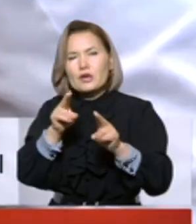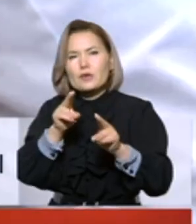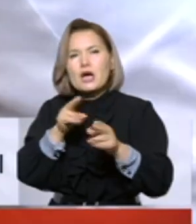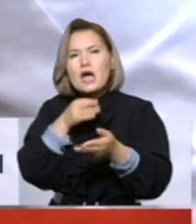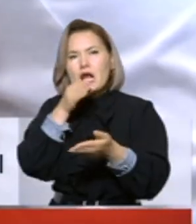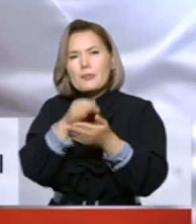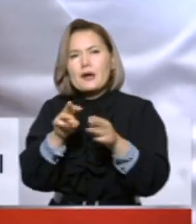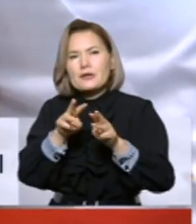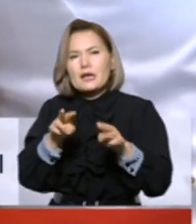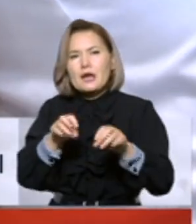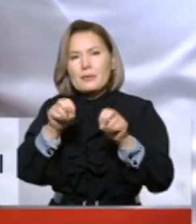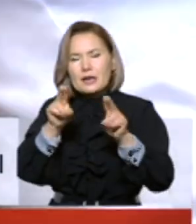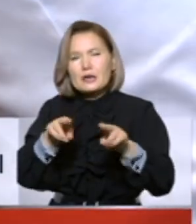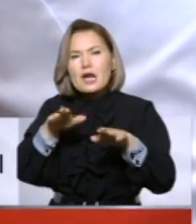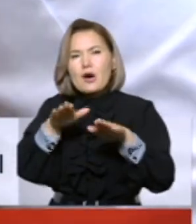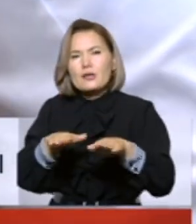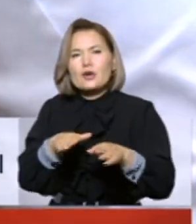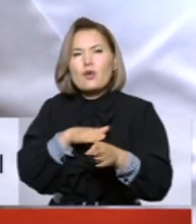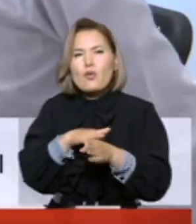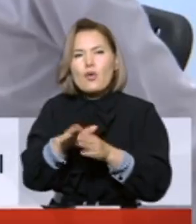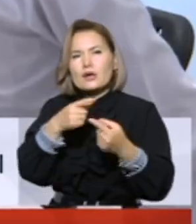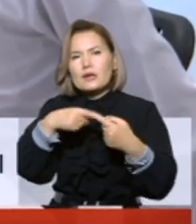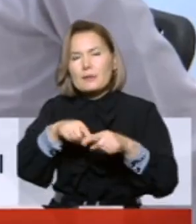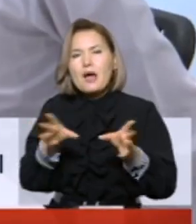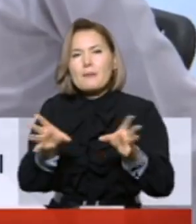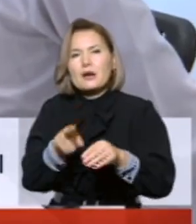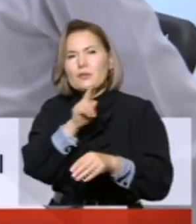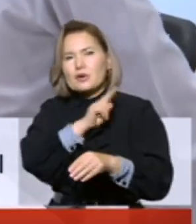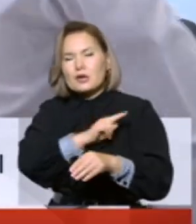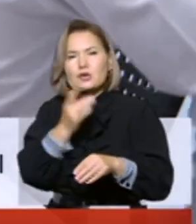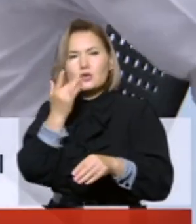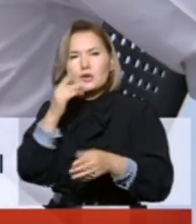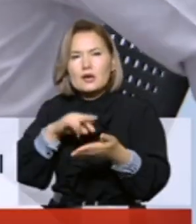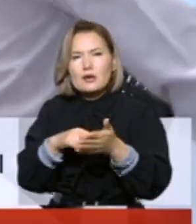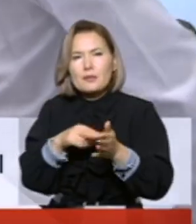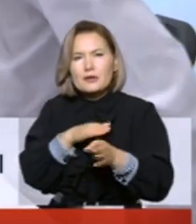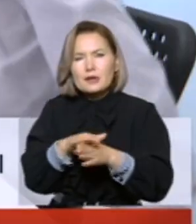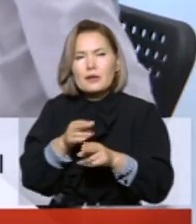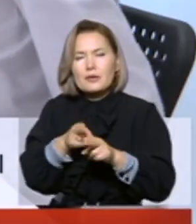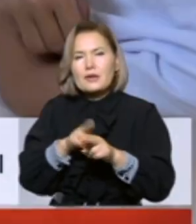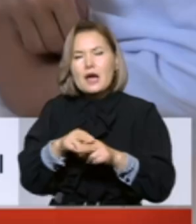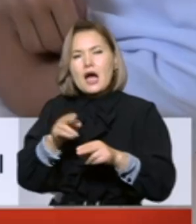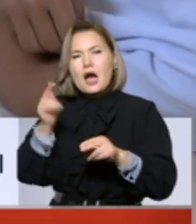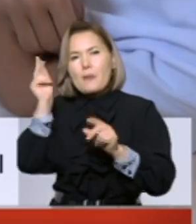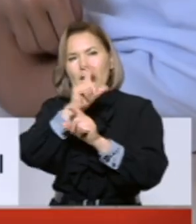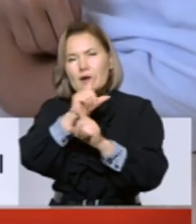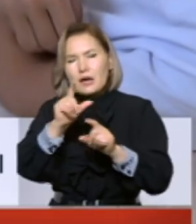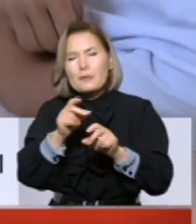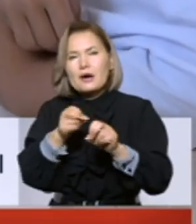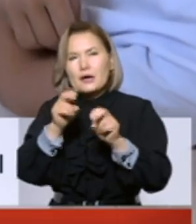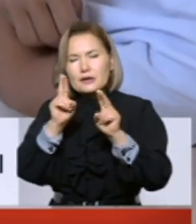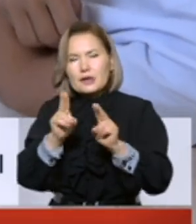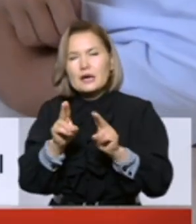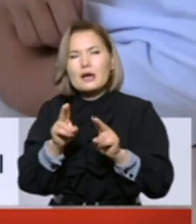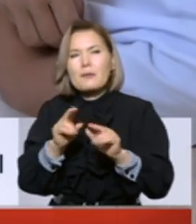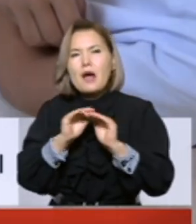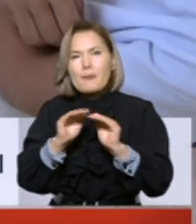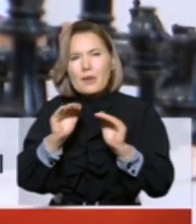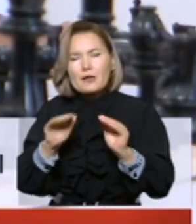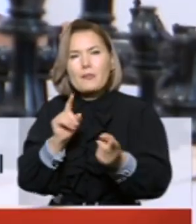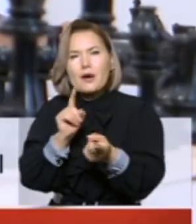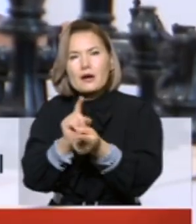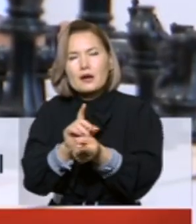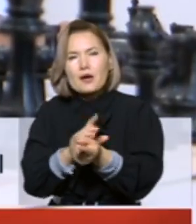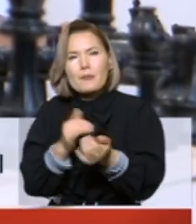оқуға жауапты министрлігімен жергілікті атқарушы органдармен бірлесіп іске асырып отыр. Білім беру мекемесі қонақтарды ерекше ықласпен қарсы